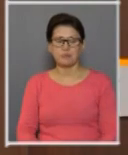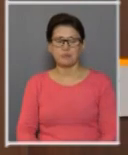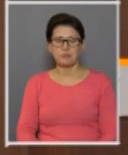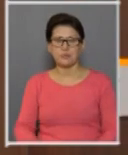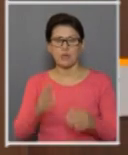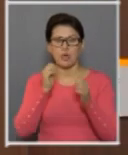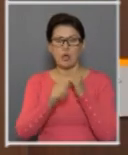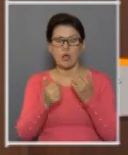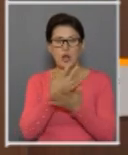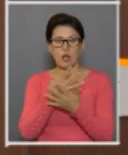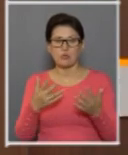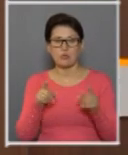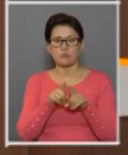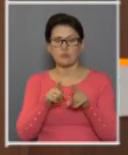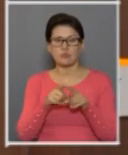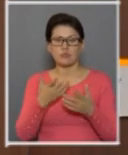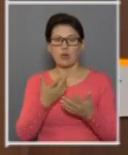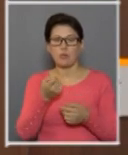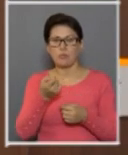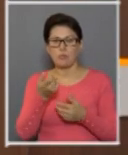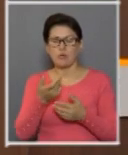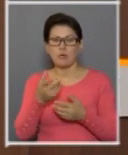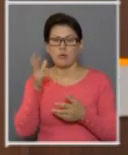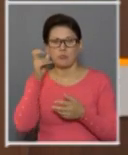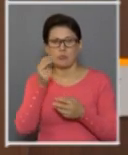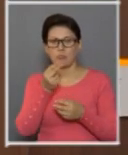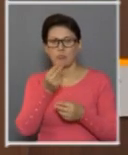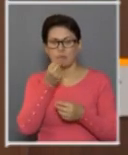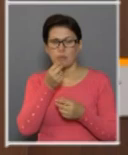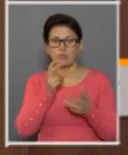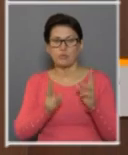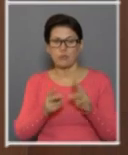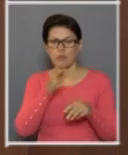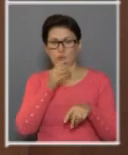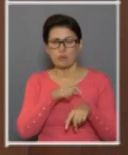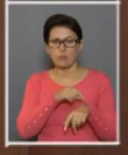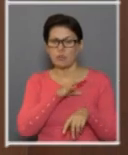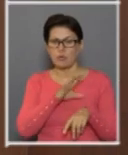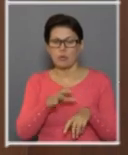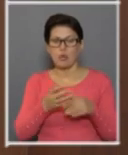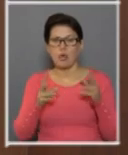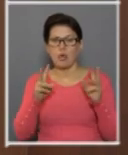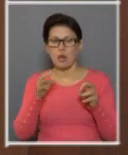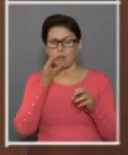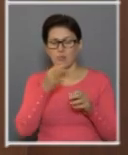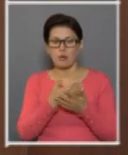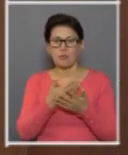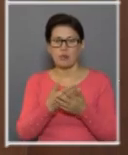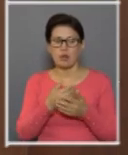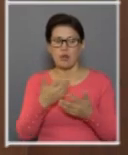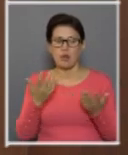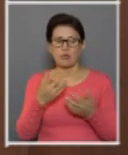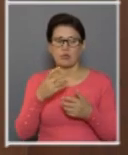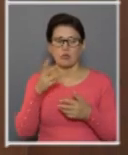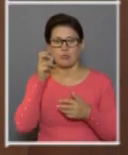күнделікті әртүрлі жармалардан ботқа жасау мүмкіндігі болмаса, мысалға атап айтатын болсақ,